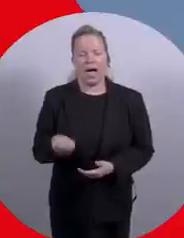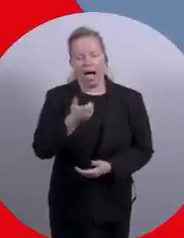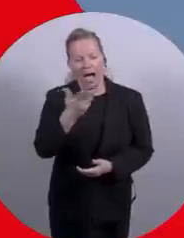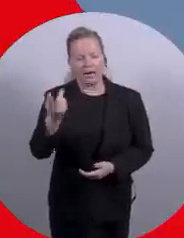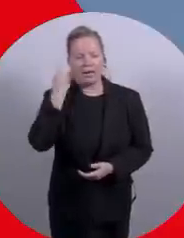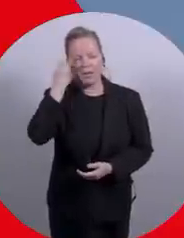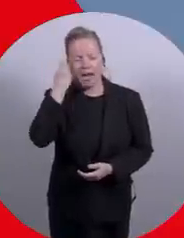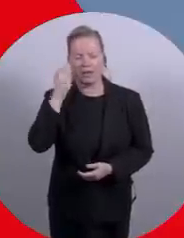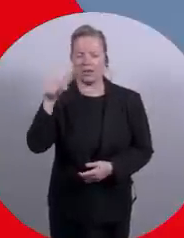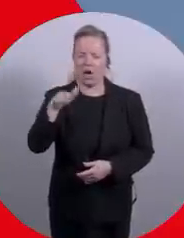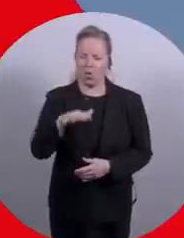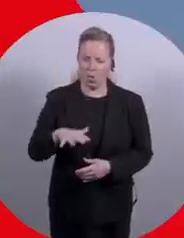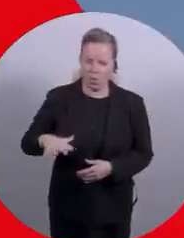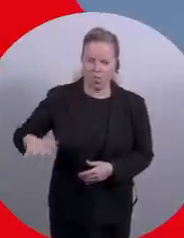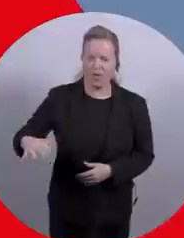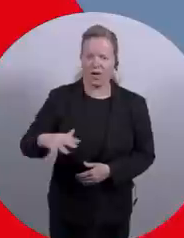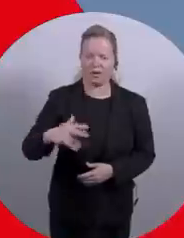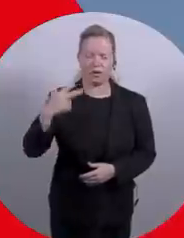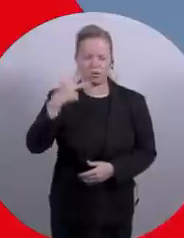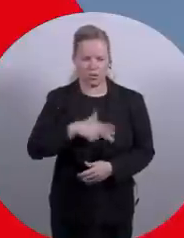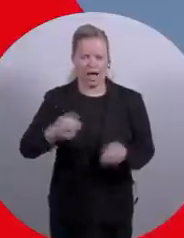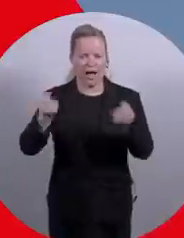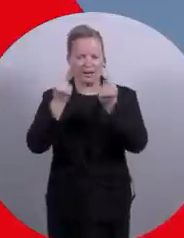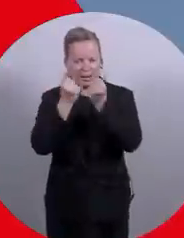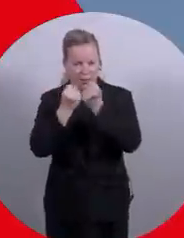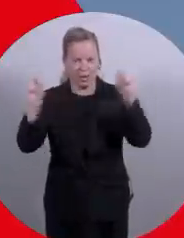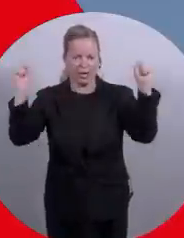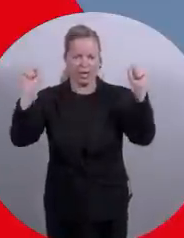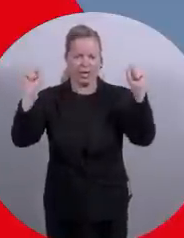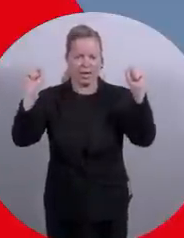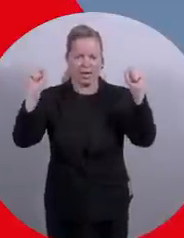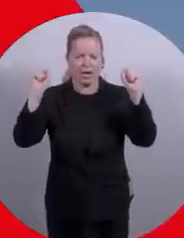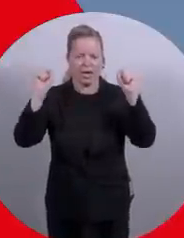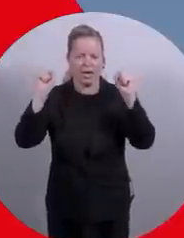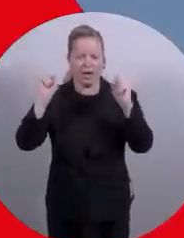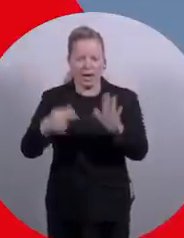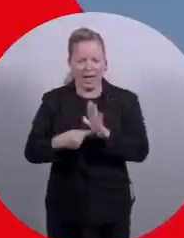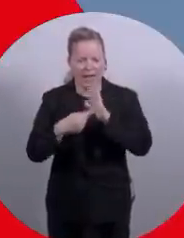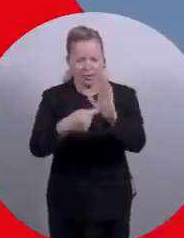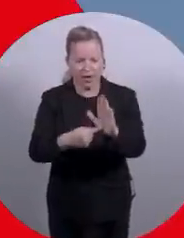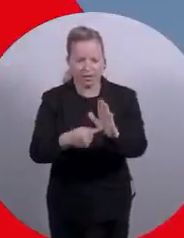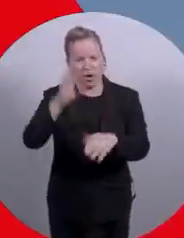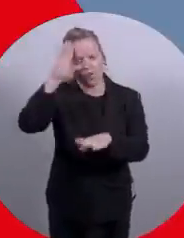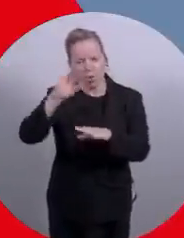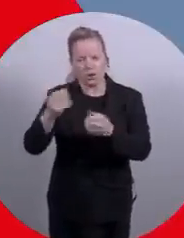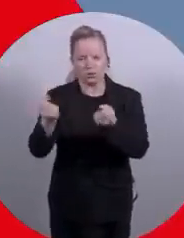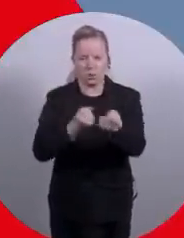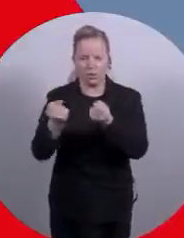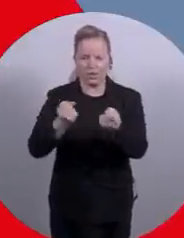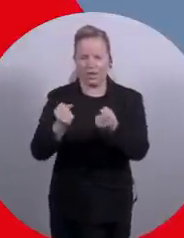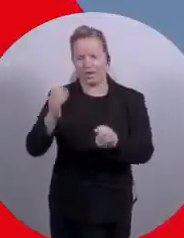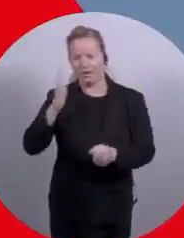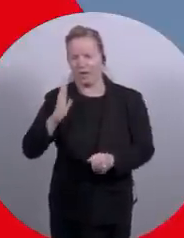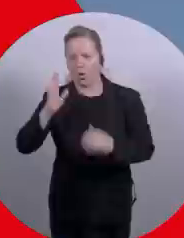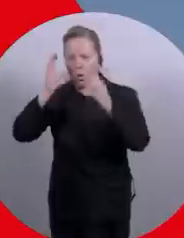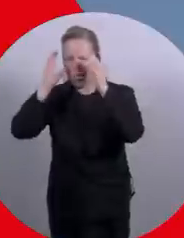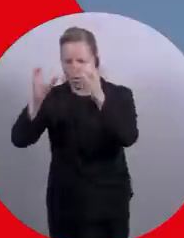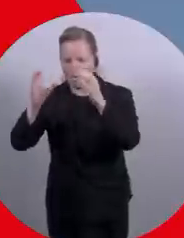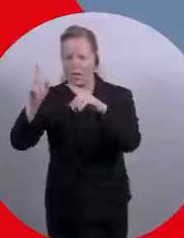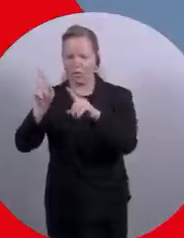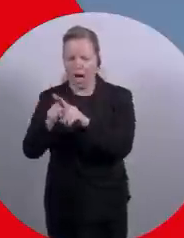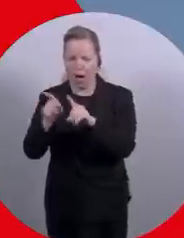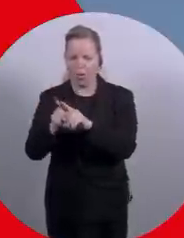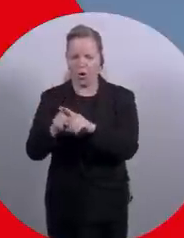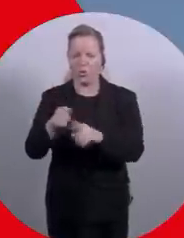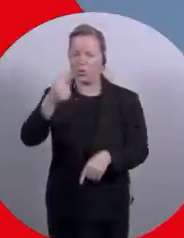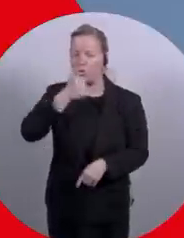Umfeld ist in dem aus Sozialdemokratie darauf hinweisen kann dass so verfehlte Wohnungspolitik von Seiten der ÖVP und mittlerweile auch von